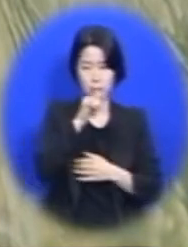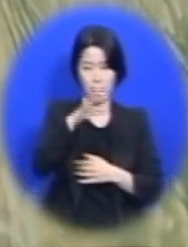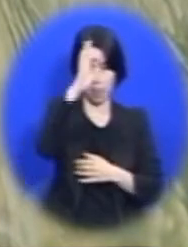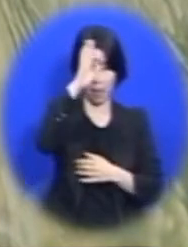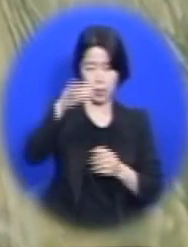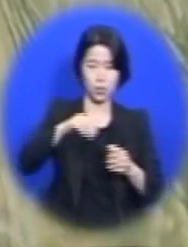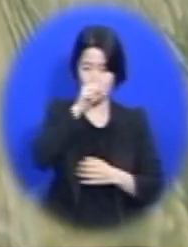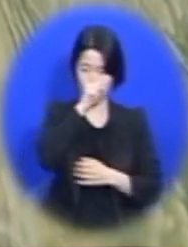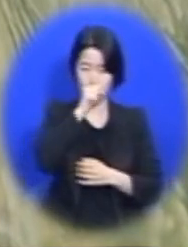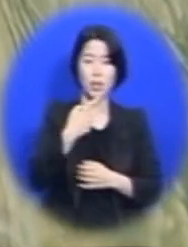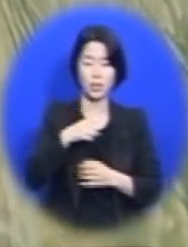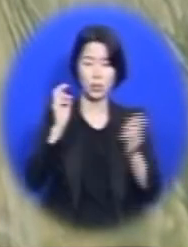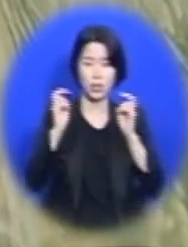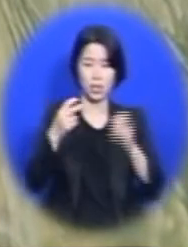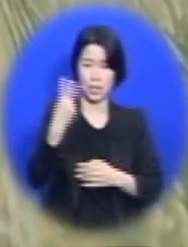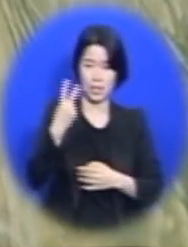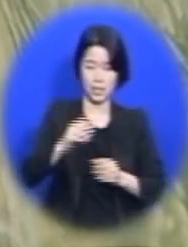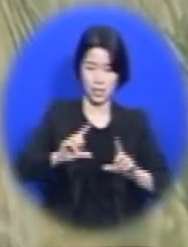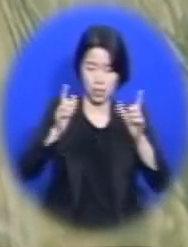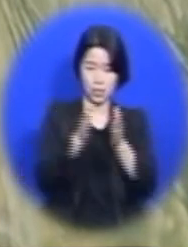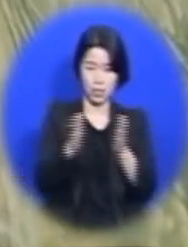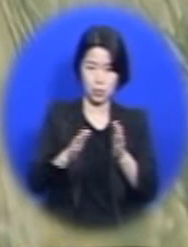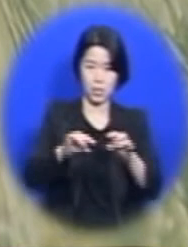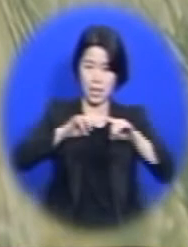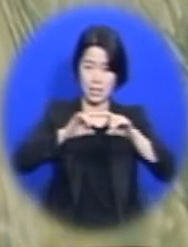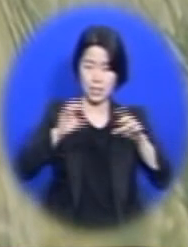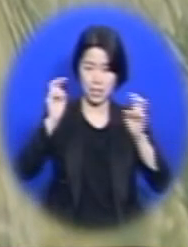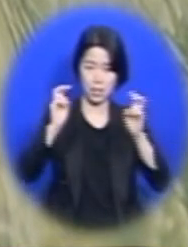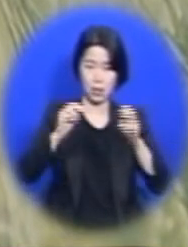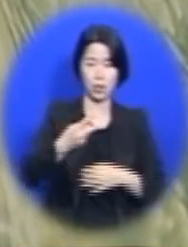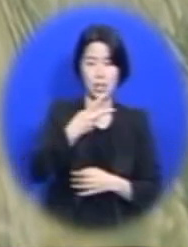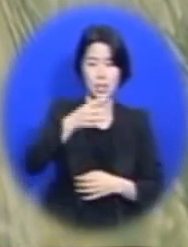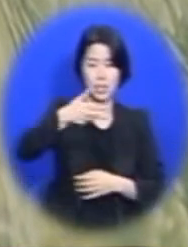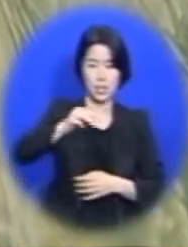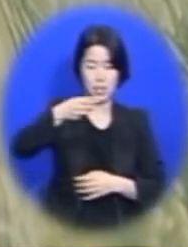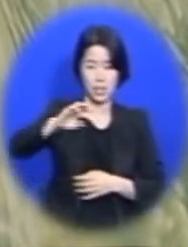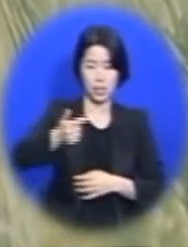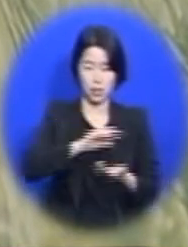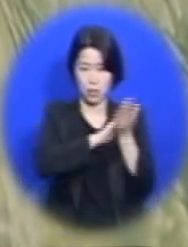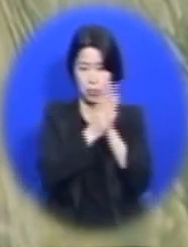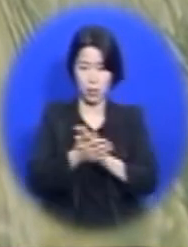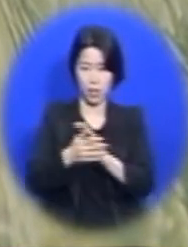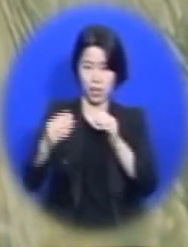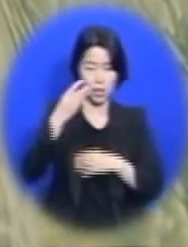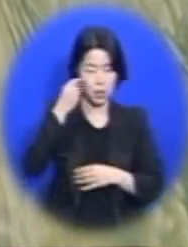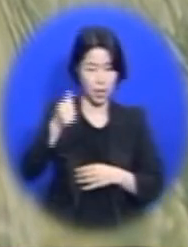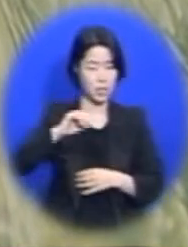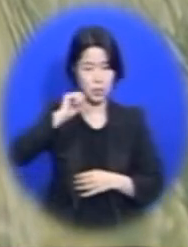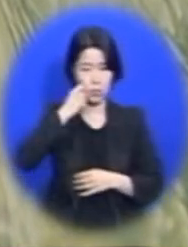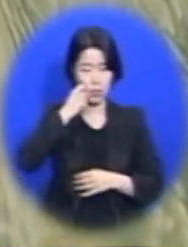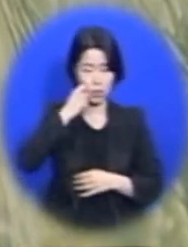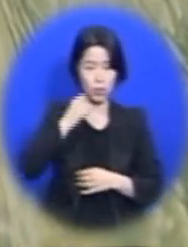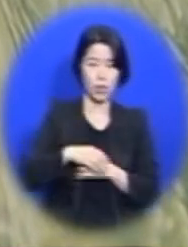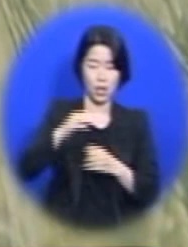누리던 회사가 2000년대 들어서면서 전자산업이 아날로그에서 디지털 시대의 변화에 대응하지 못하여